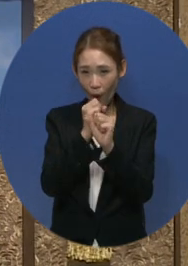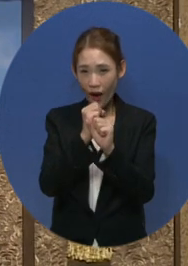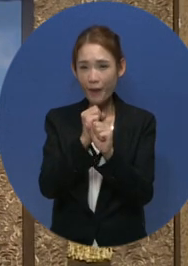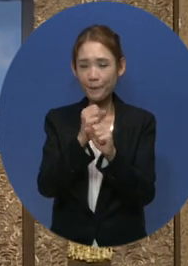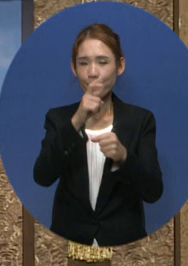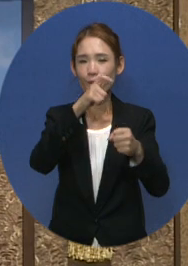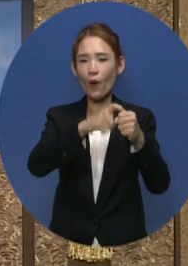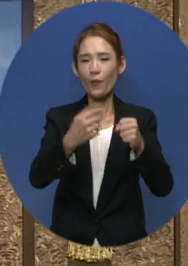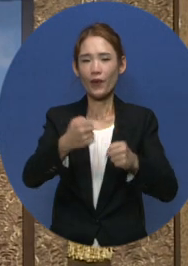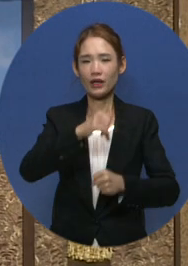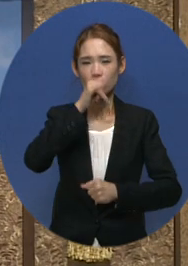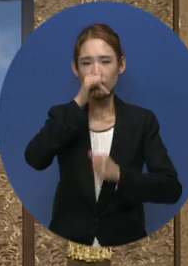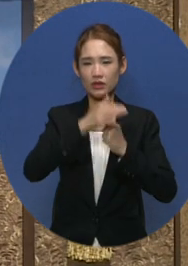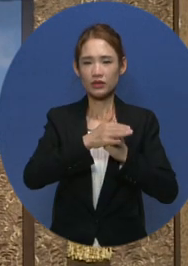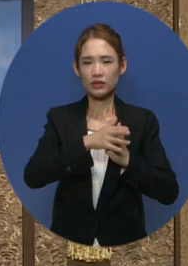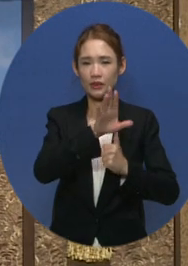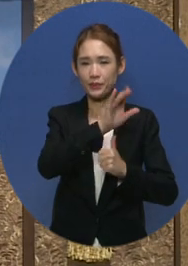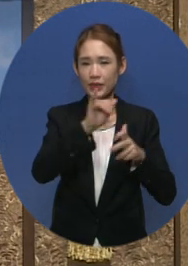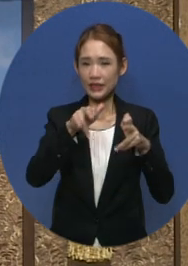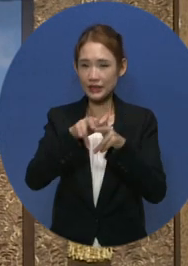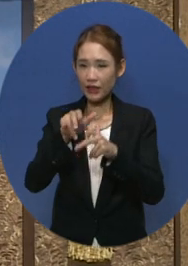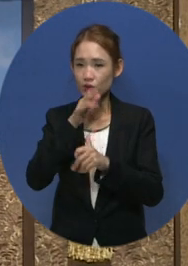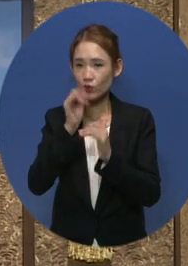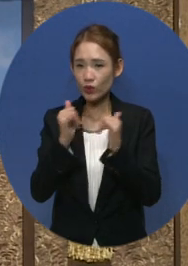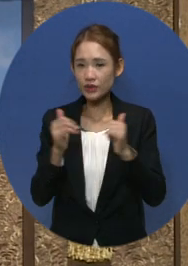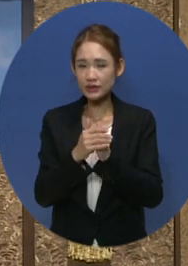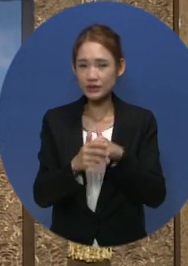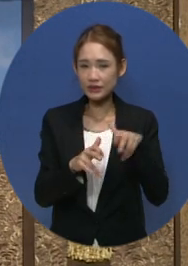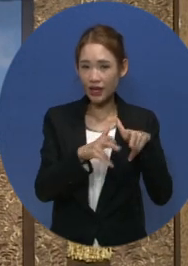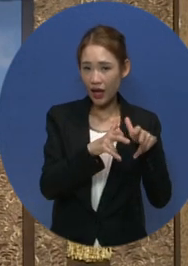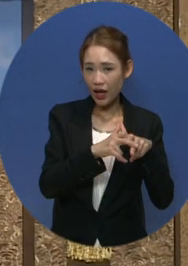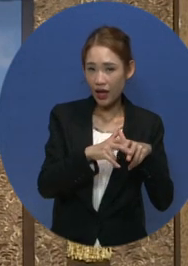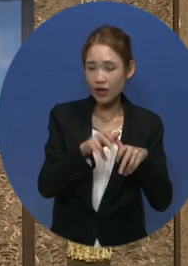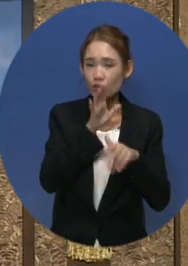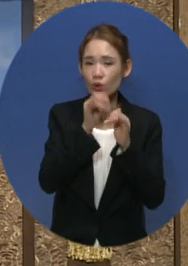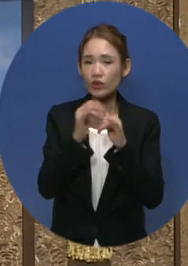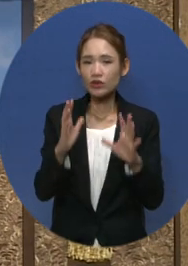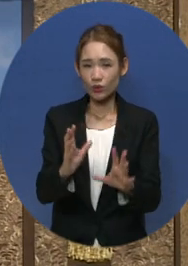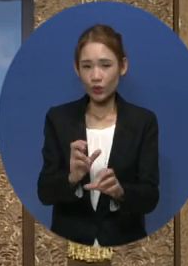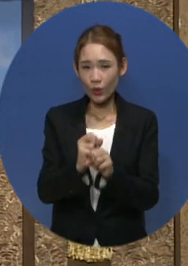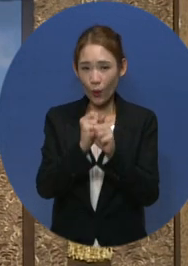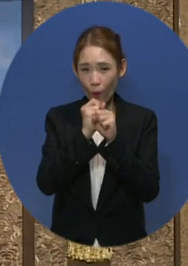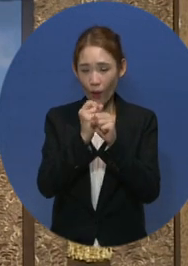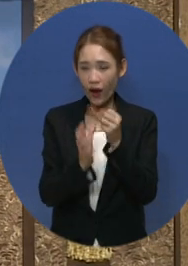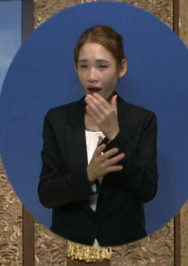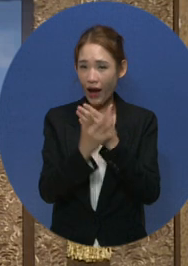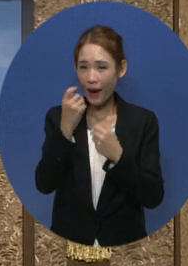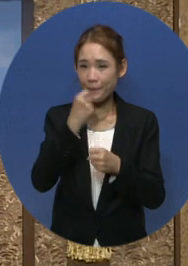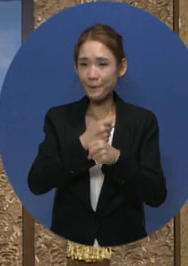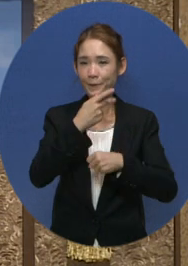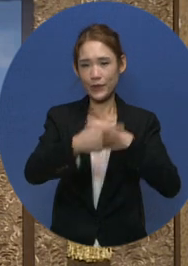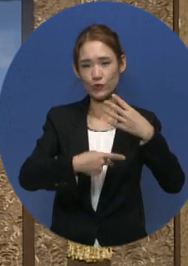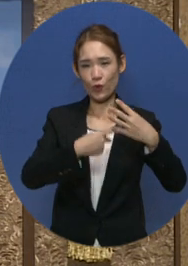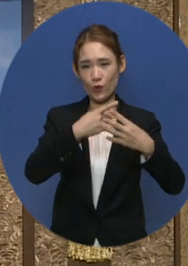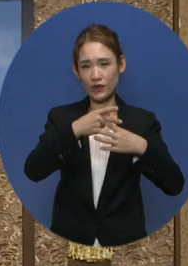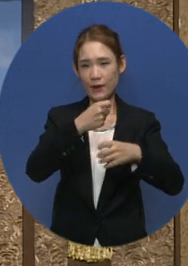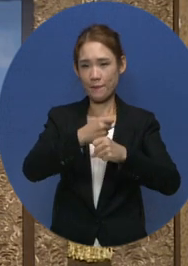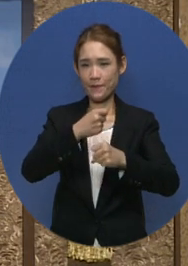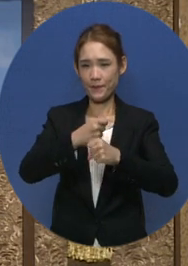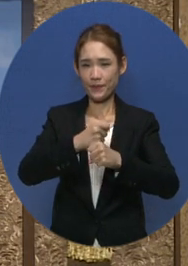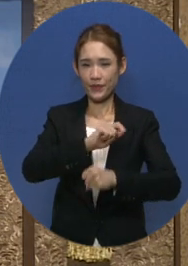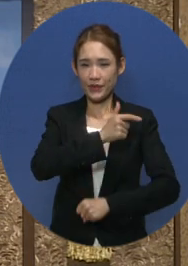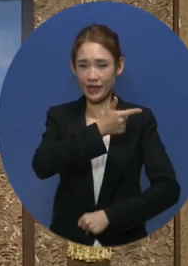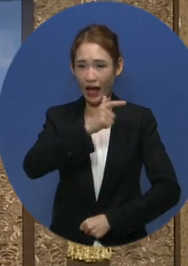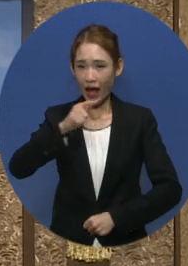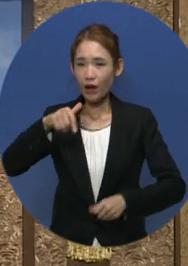있기 때문에 네. 비장애 노인과 장애 노인이 통합하는 그런 프로그램을 저희가 만들어요. 예. 또 저희가 다문화